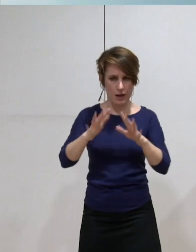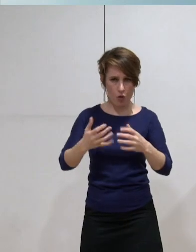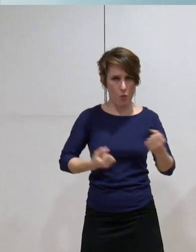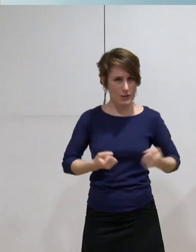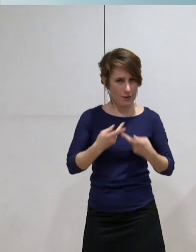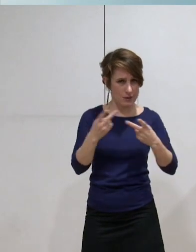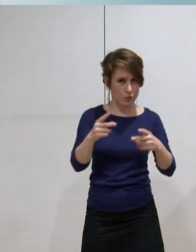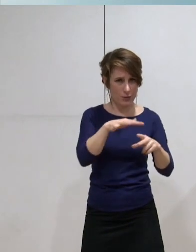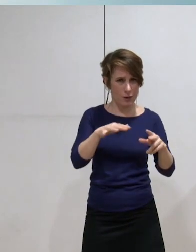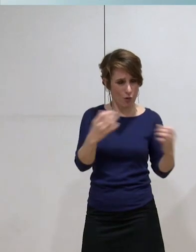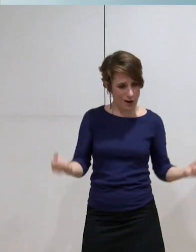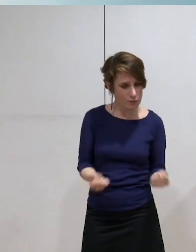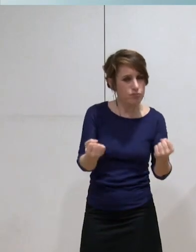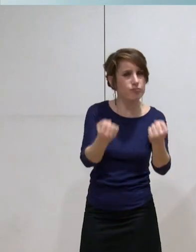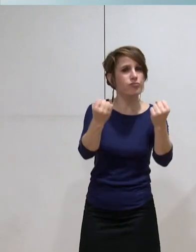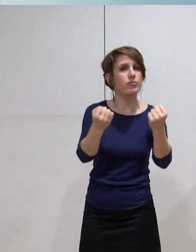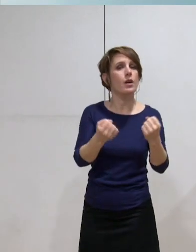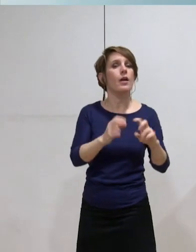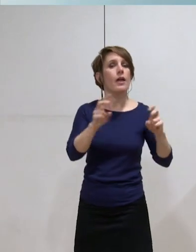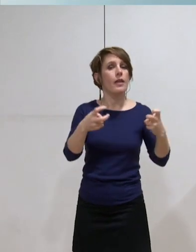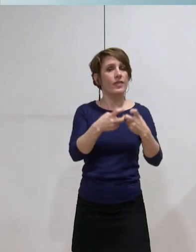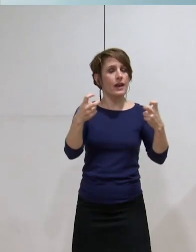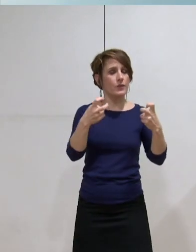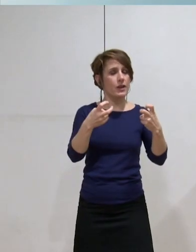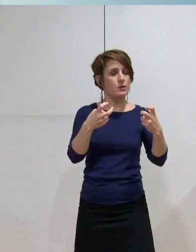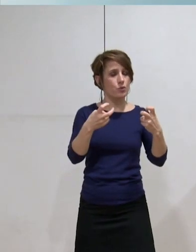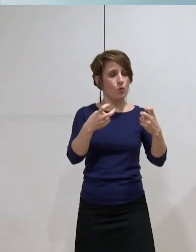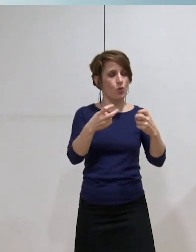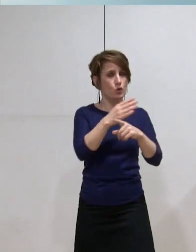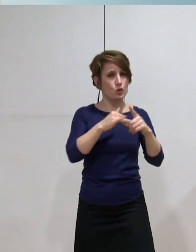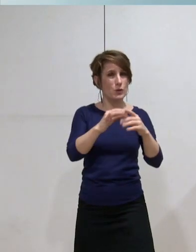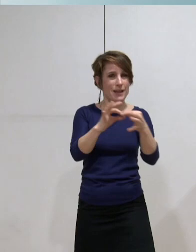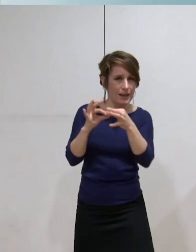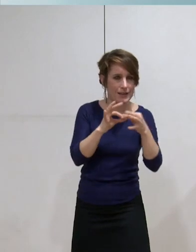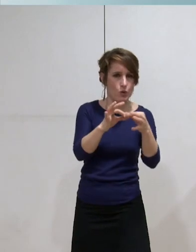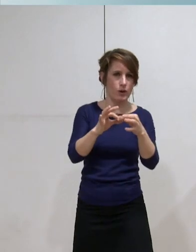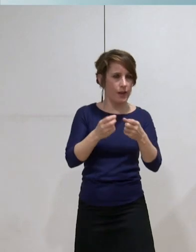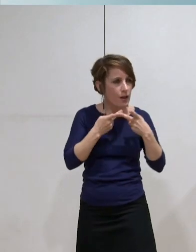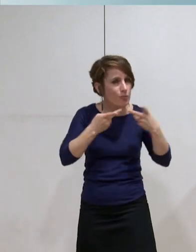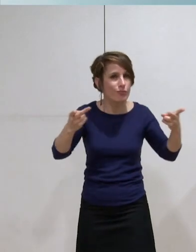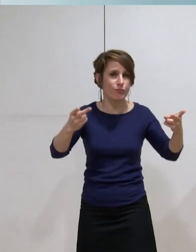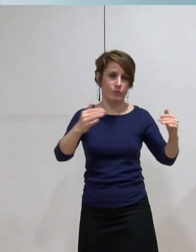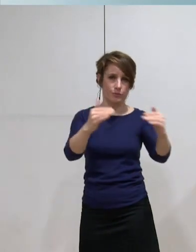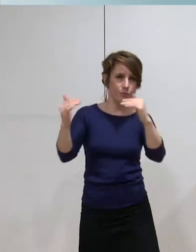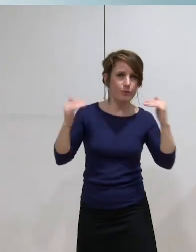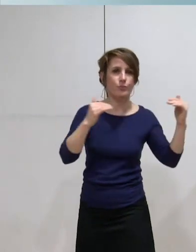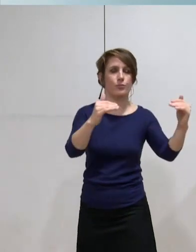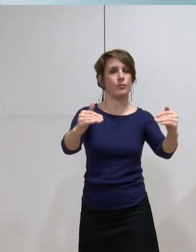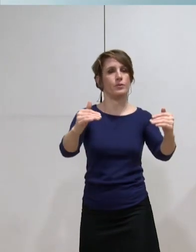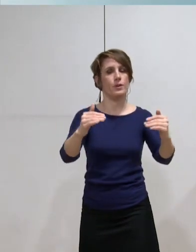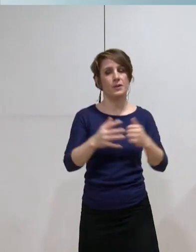local en généralisant les tarifications sociales et solidaires pour répartir l'effort entre les différentes couches de la